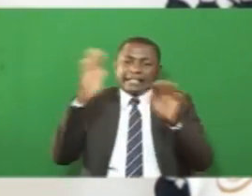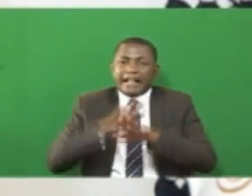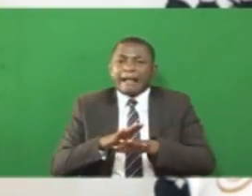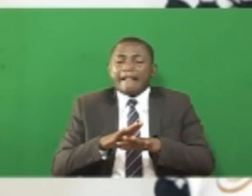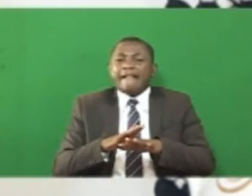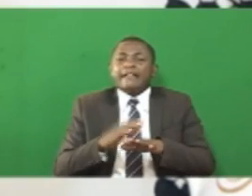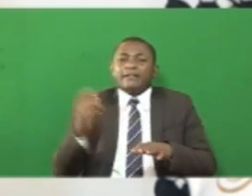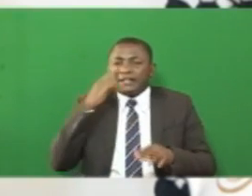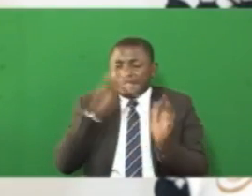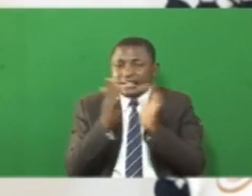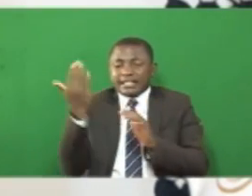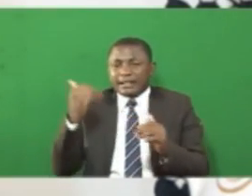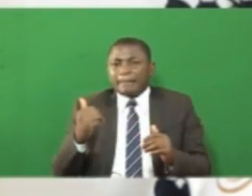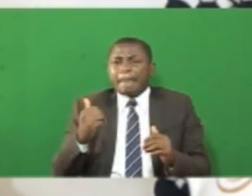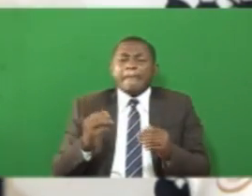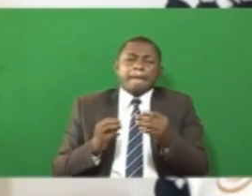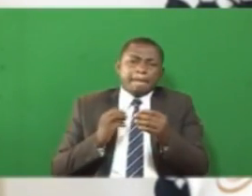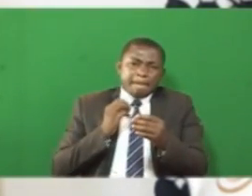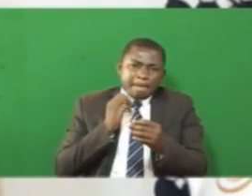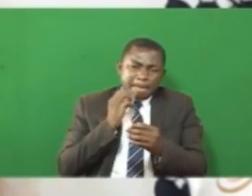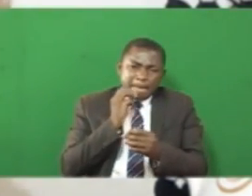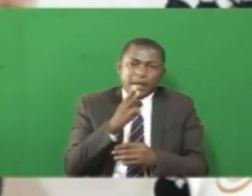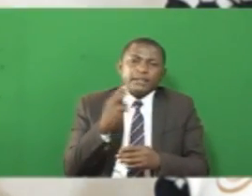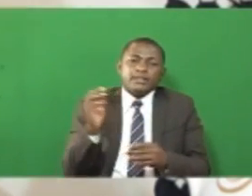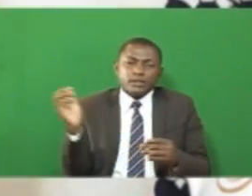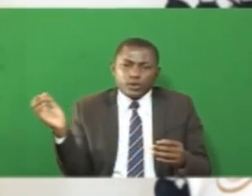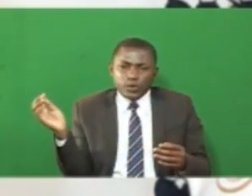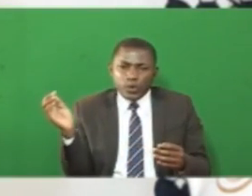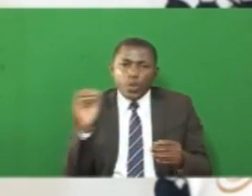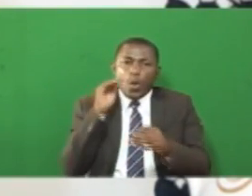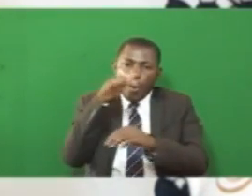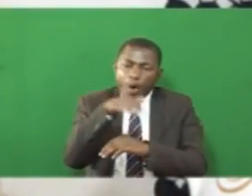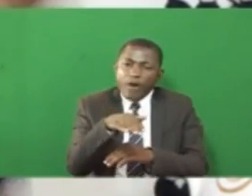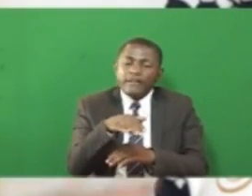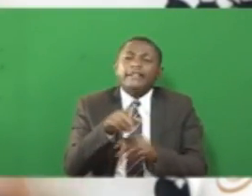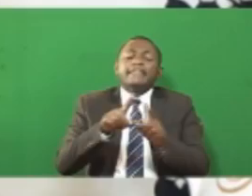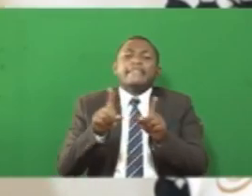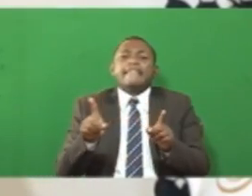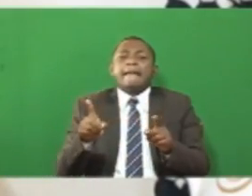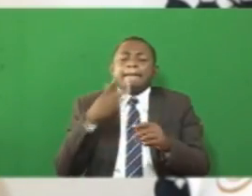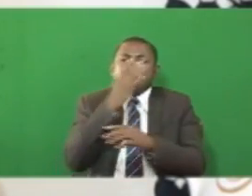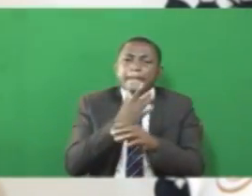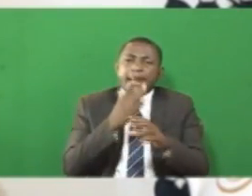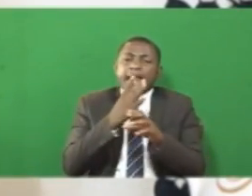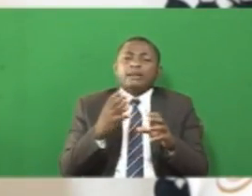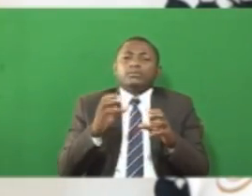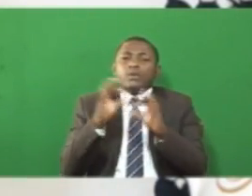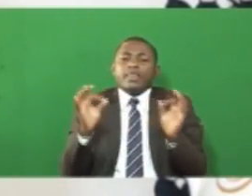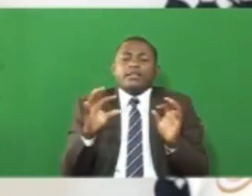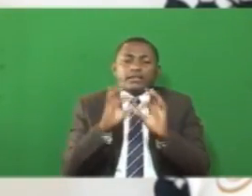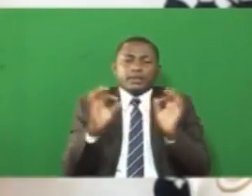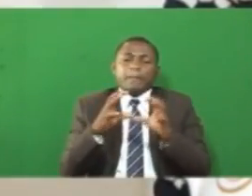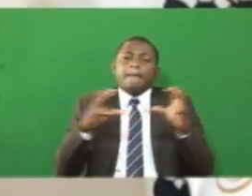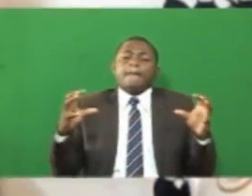Jesu ndiye Passover yedu. Mutambo wezvingwa zvisina mbiriso. Jesu ndiye chingwa chedu. Saka zvese izvai nongedzera panani? Pana